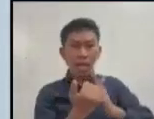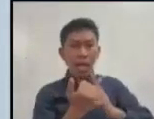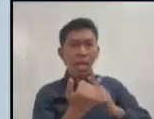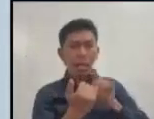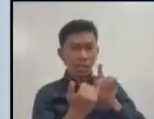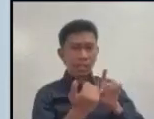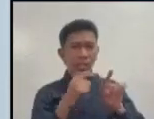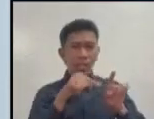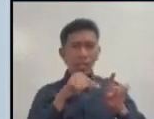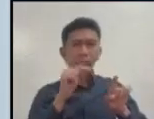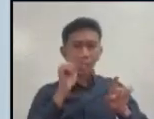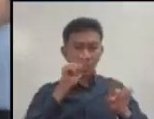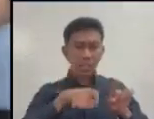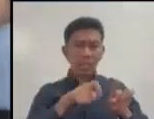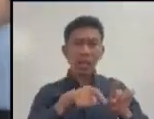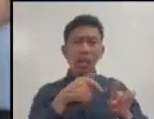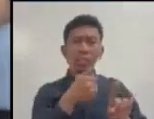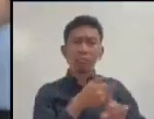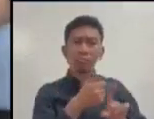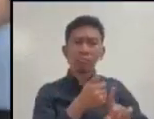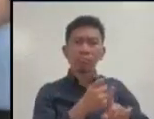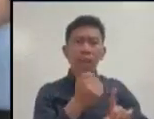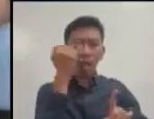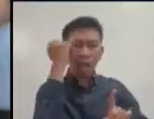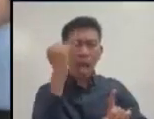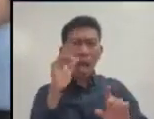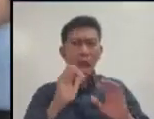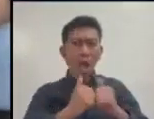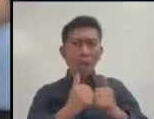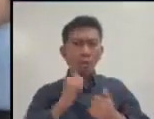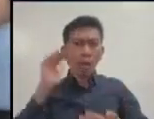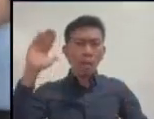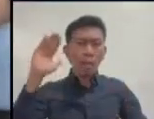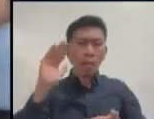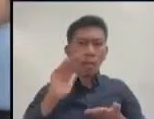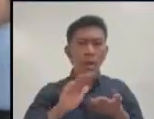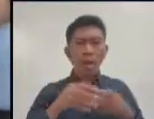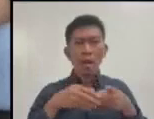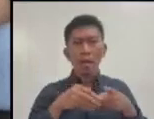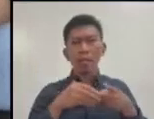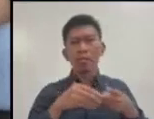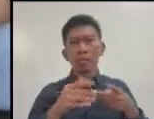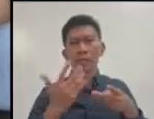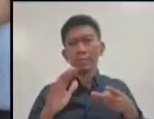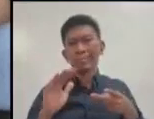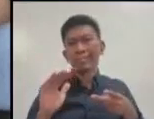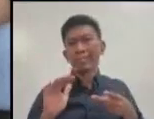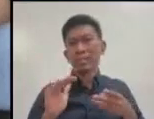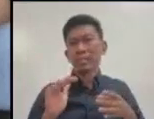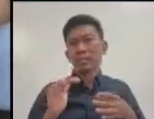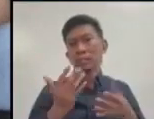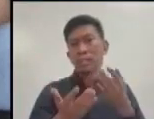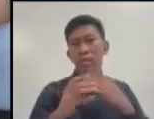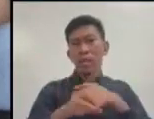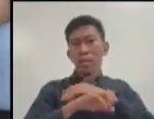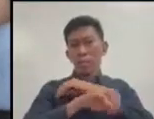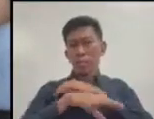ng environmental degradation if we're talking about pollution sa plastic, no? Siguro maganda po na